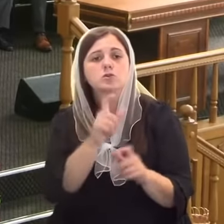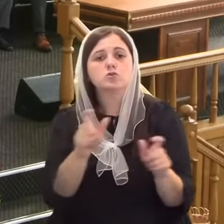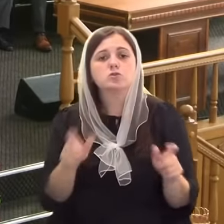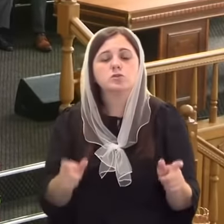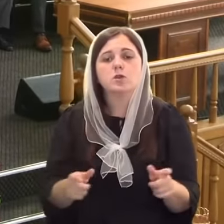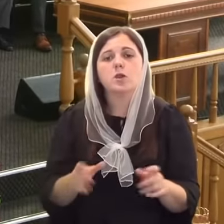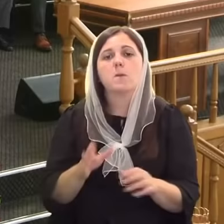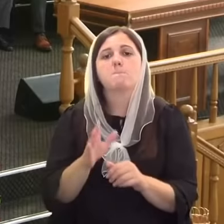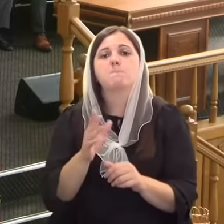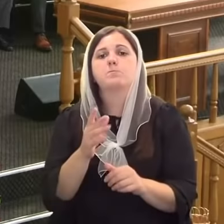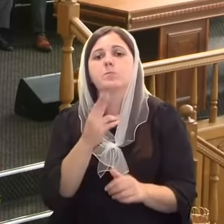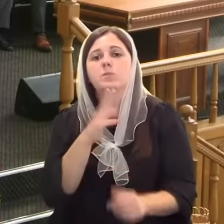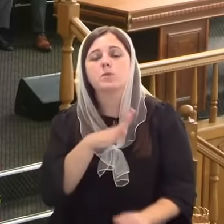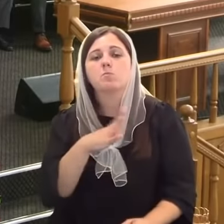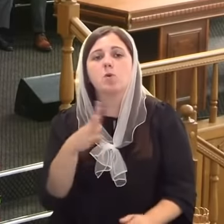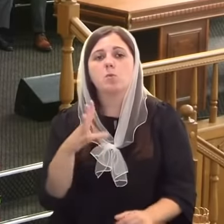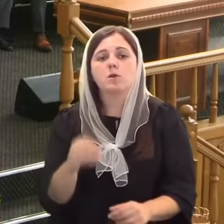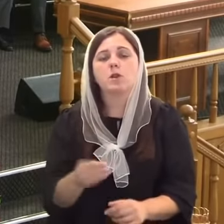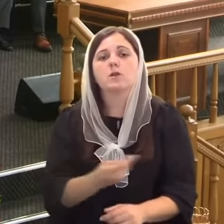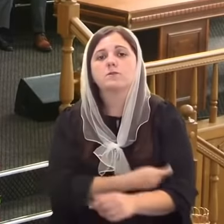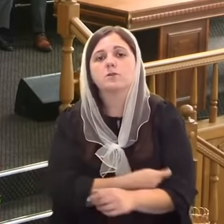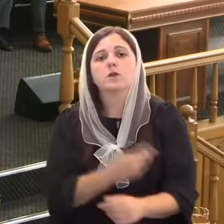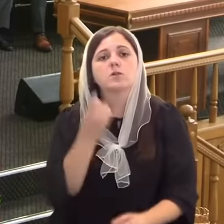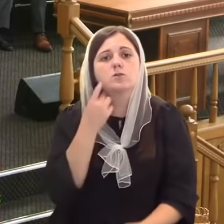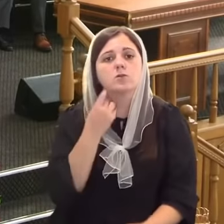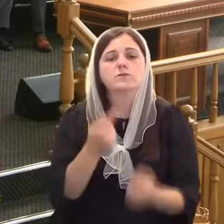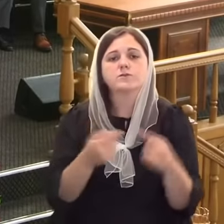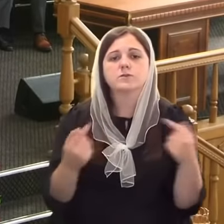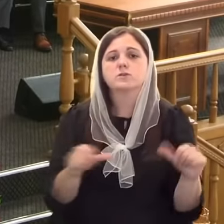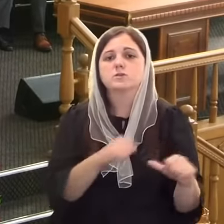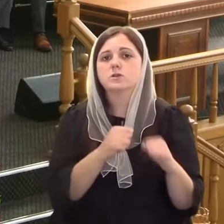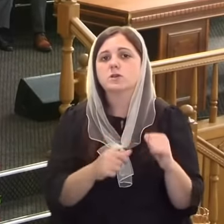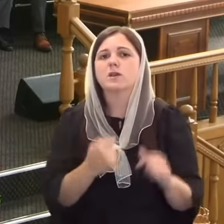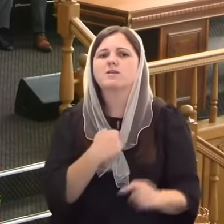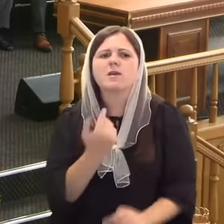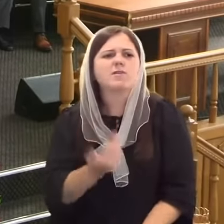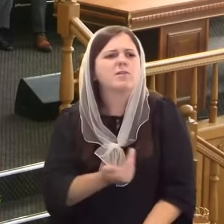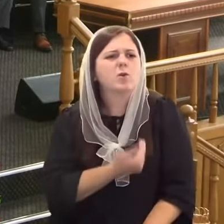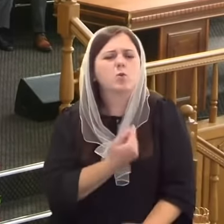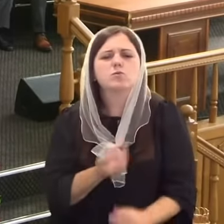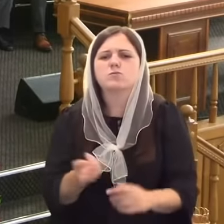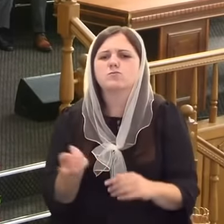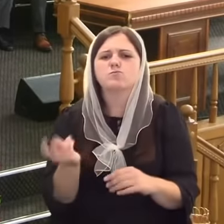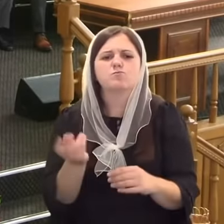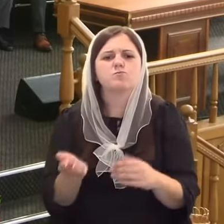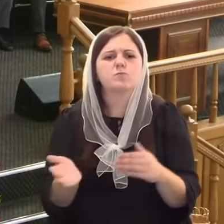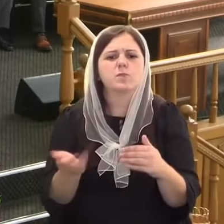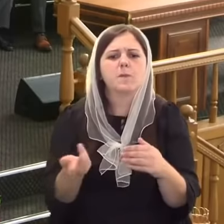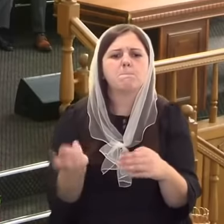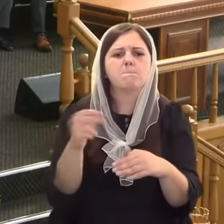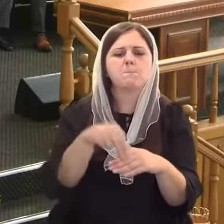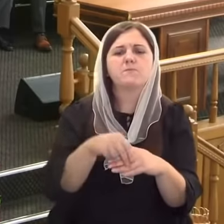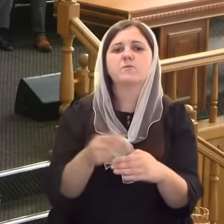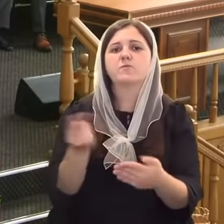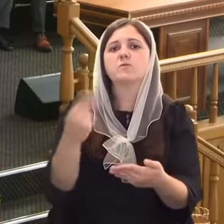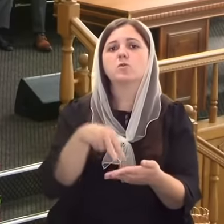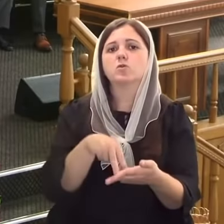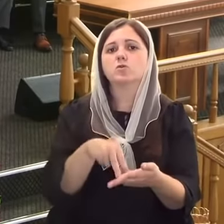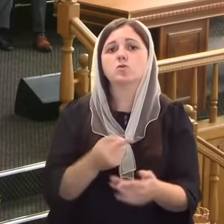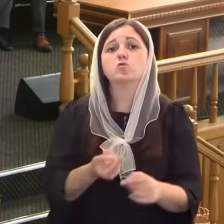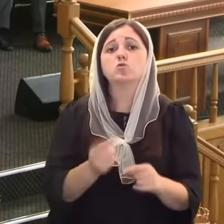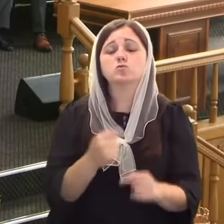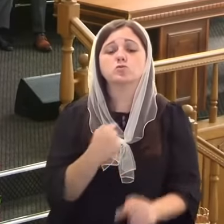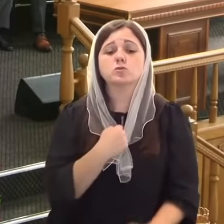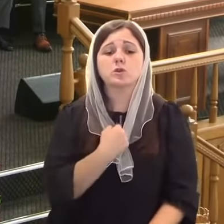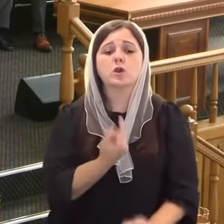алкоголе и в других грехах и пороках. И я помню, что я не хотел выходить вперед, брать микрофон и молиться, потому что